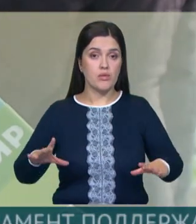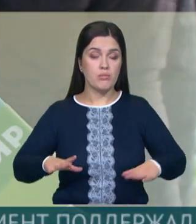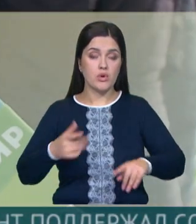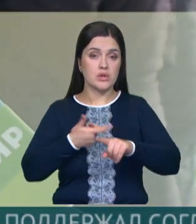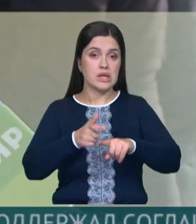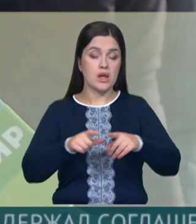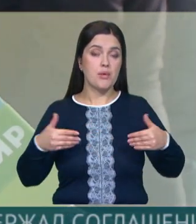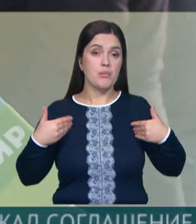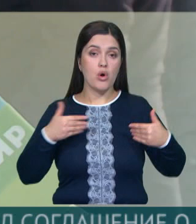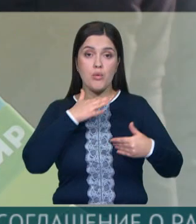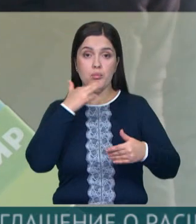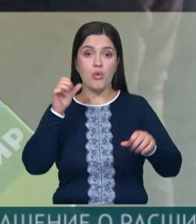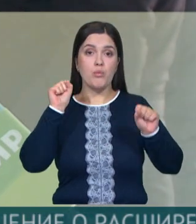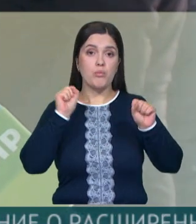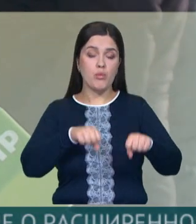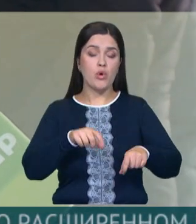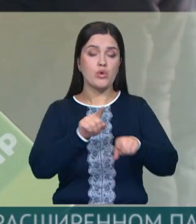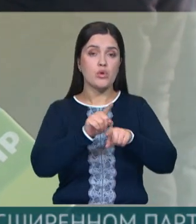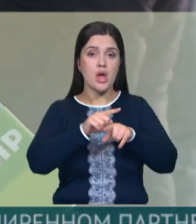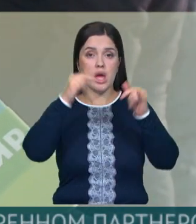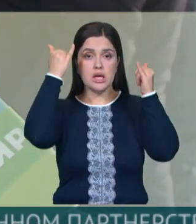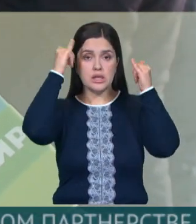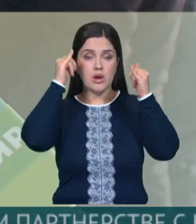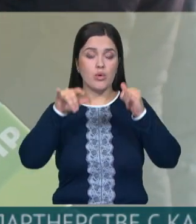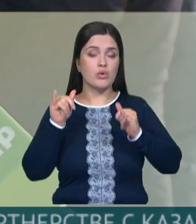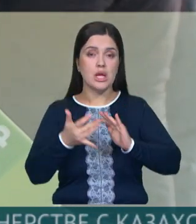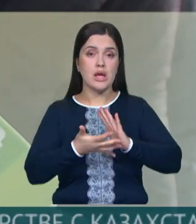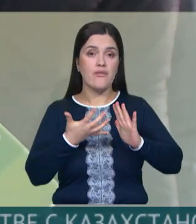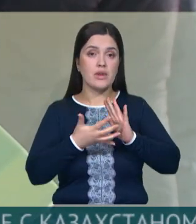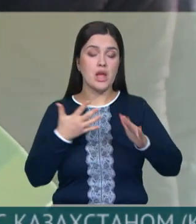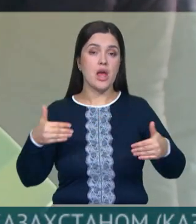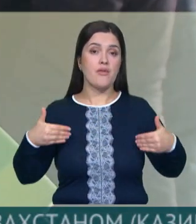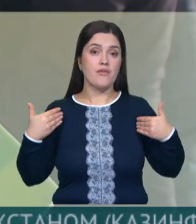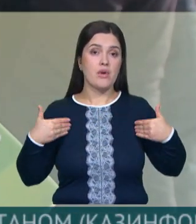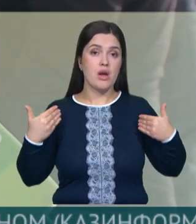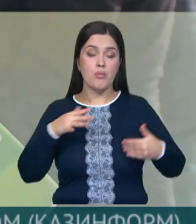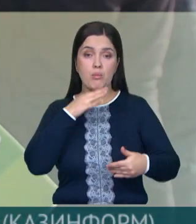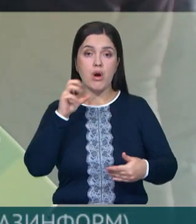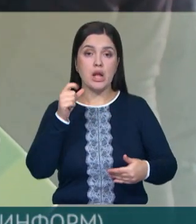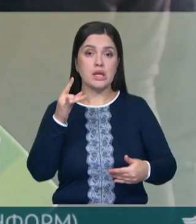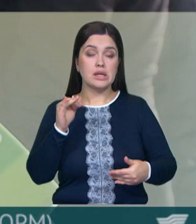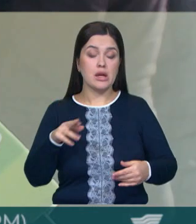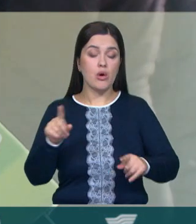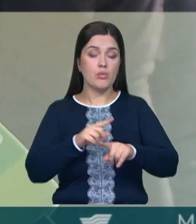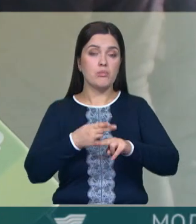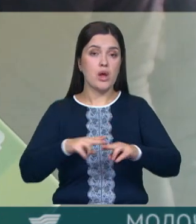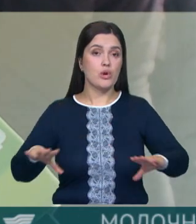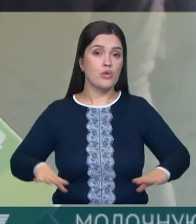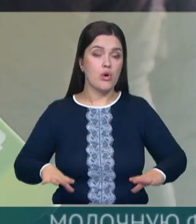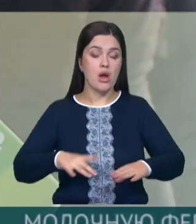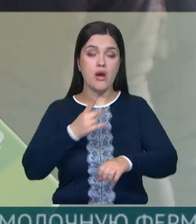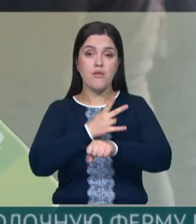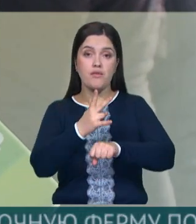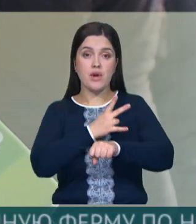молоко. Например, это у коровы козьиное молоко, он дает много аллергии для детям.